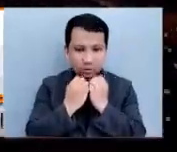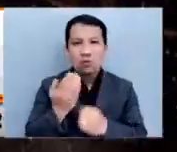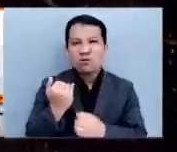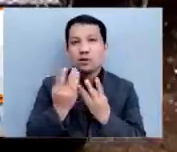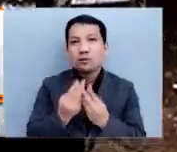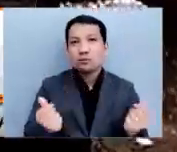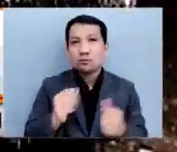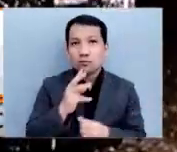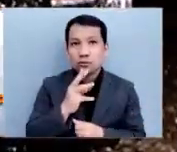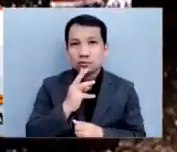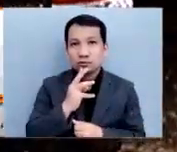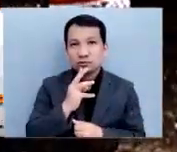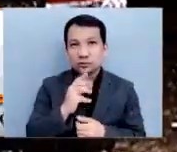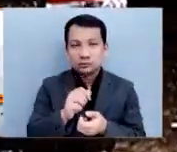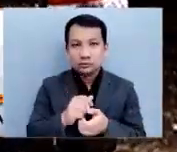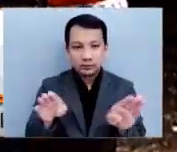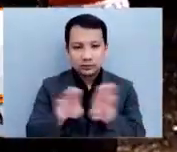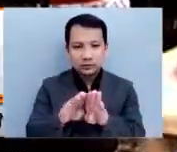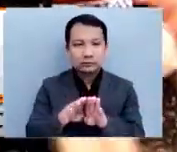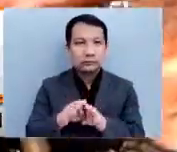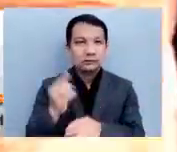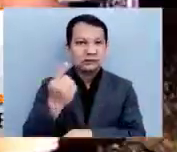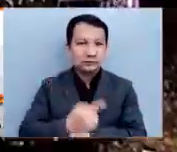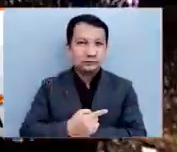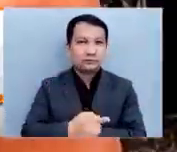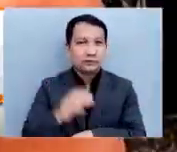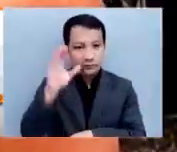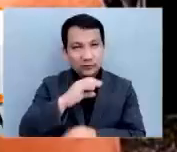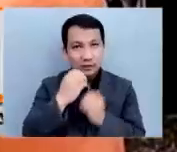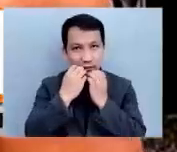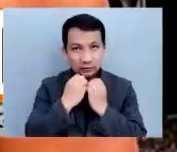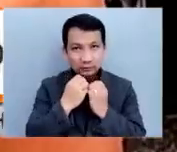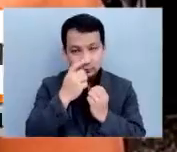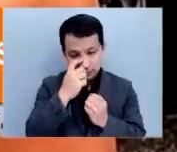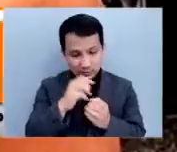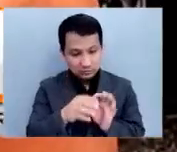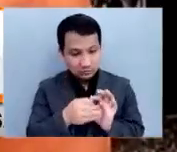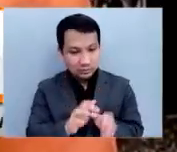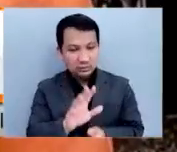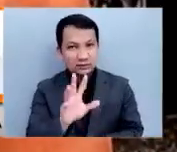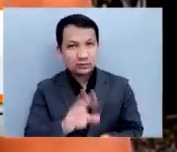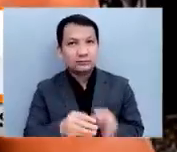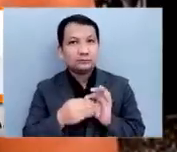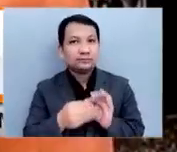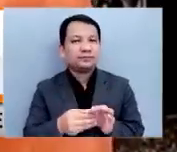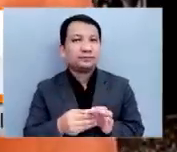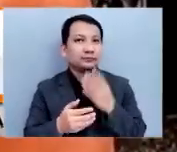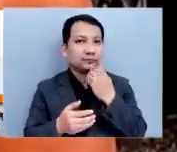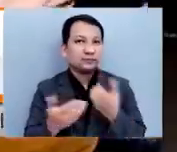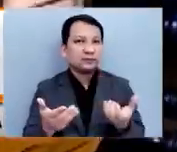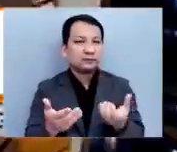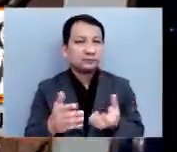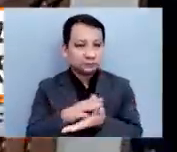sila ng tubig, magsasara sila para sa araw na yon. Kailangan natin magtipid. Magbawas tayo ng